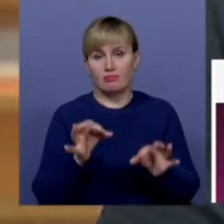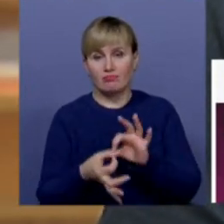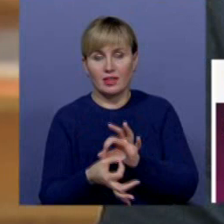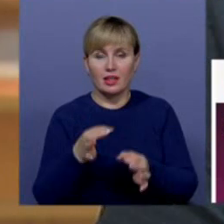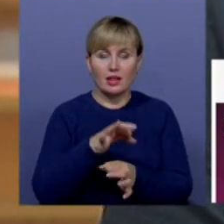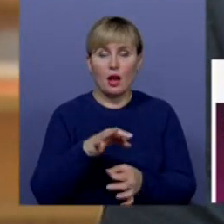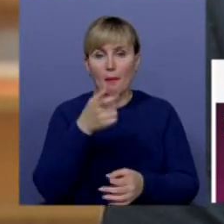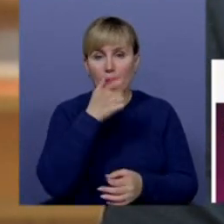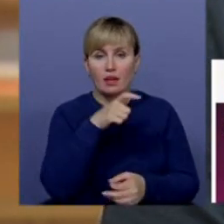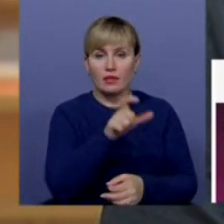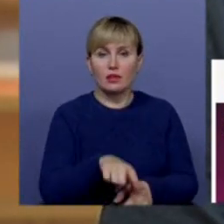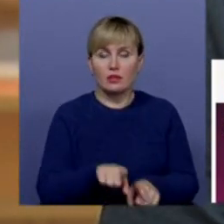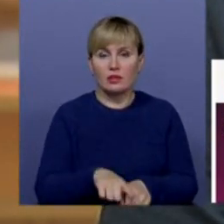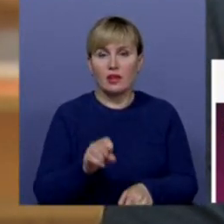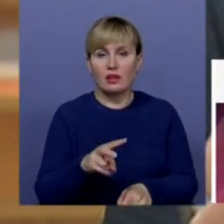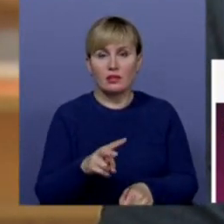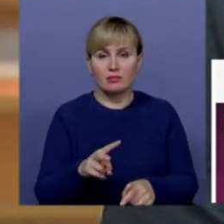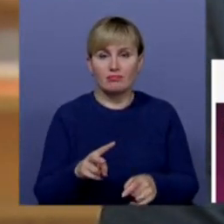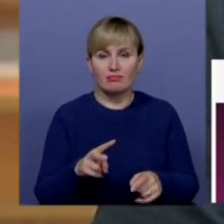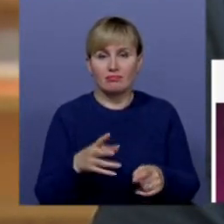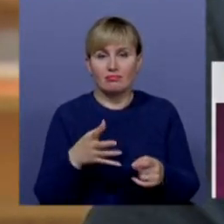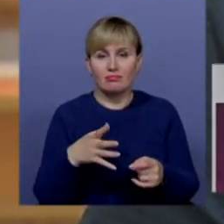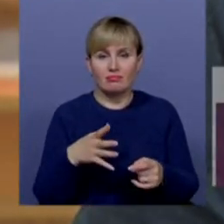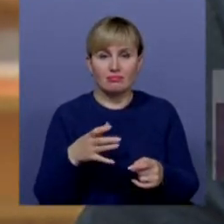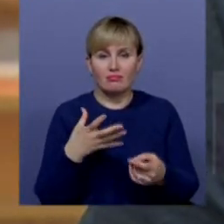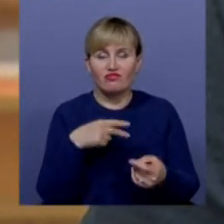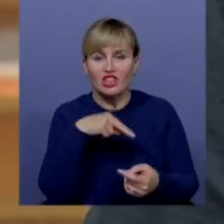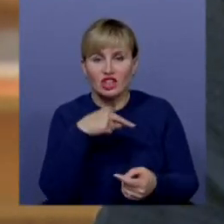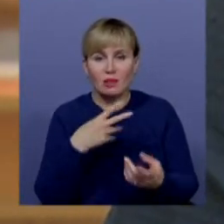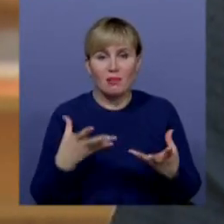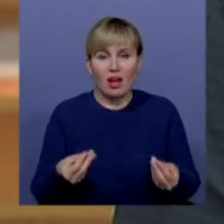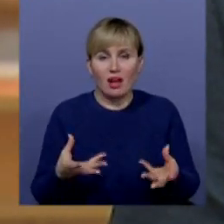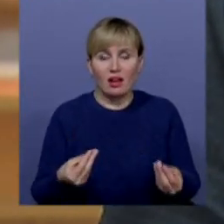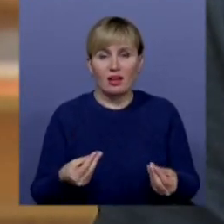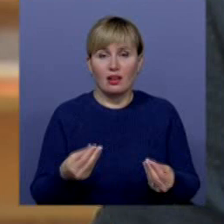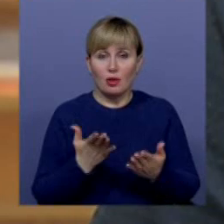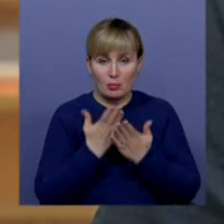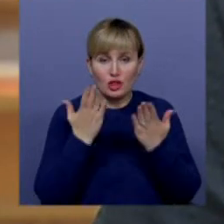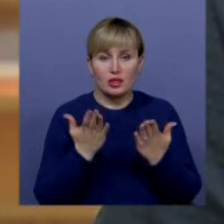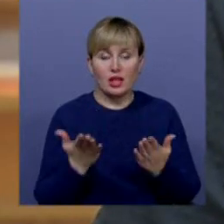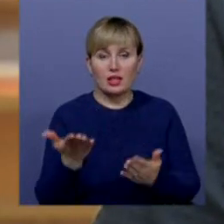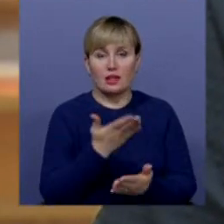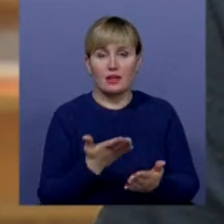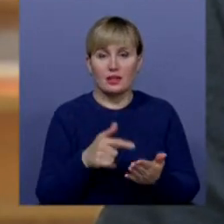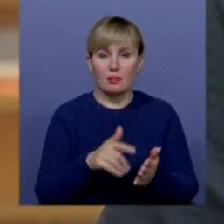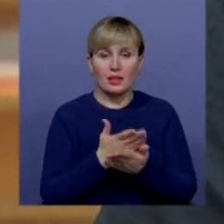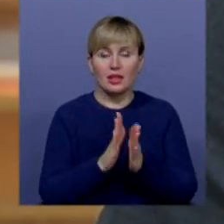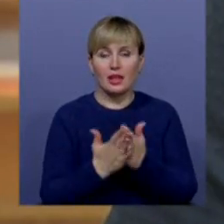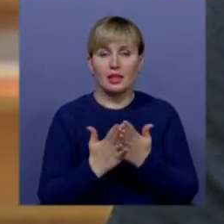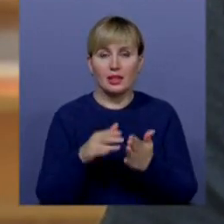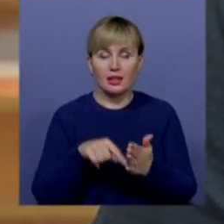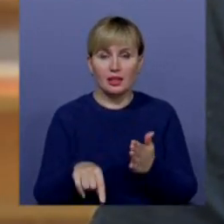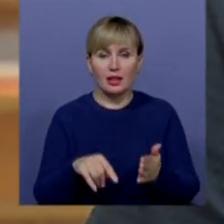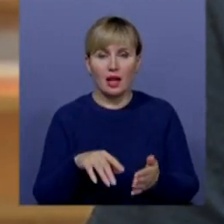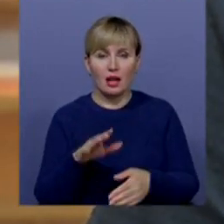в понимании – это человек вишенка. Сверху мягкий. Вы почитайте даже вот в Волоколамском шоссе, как он